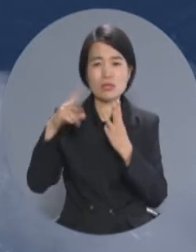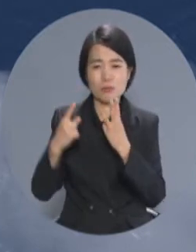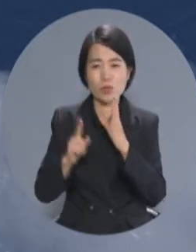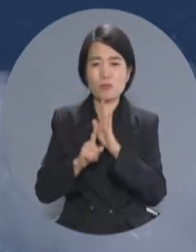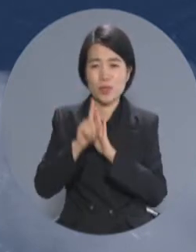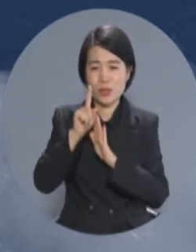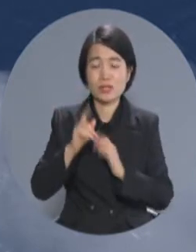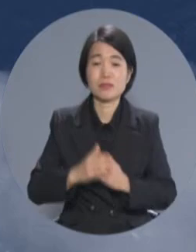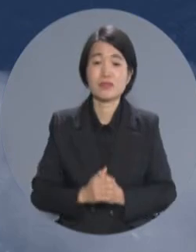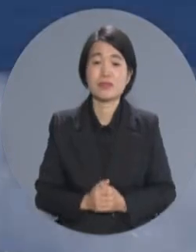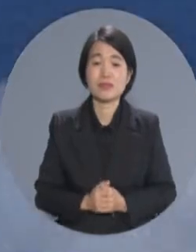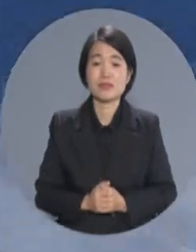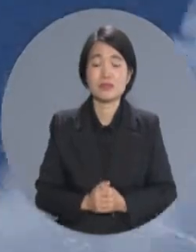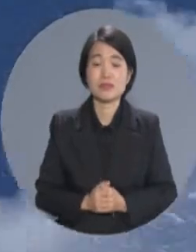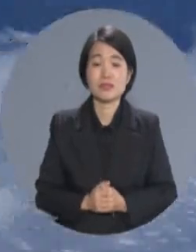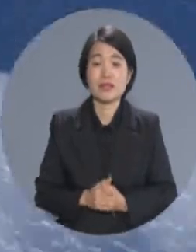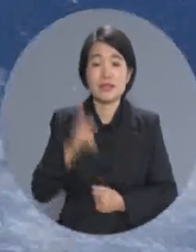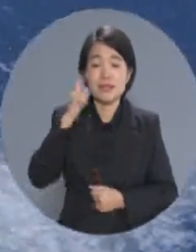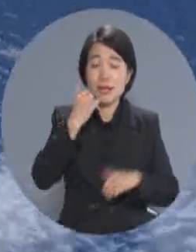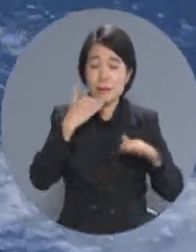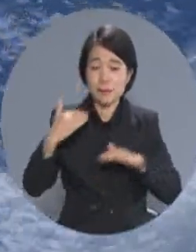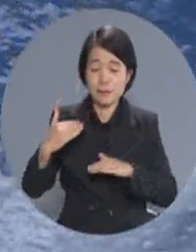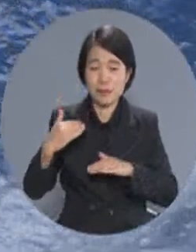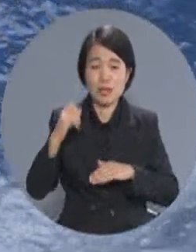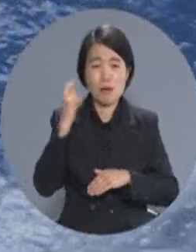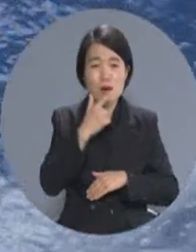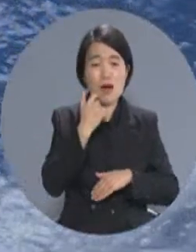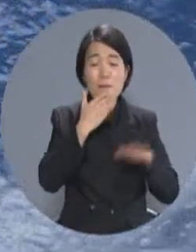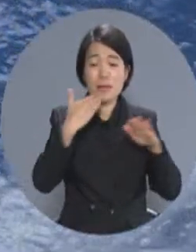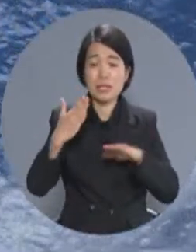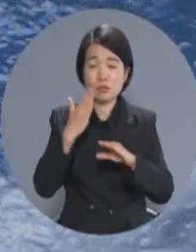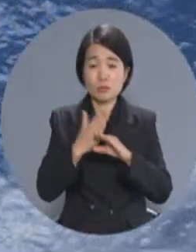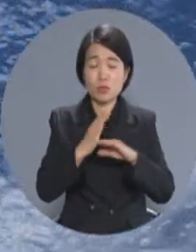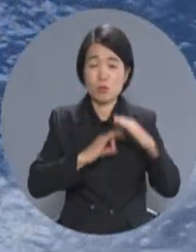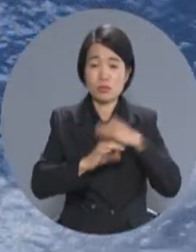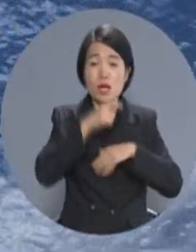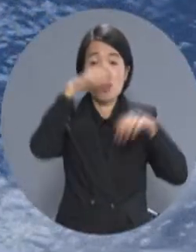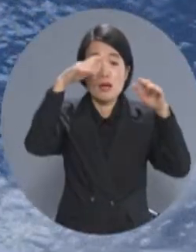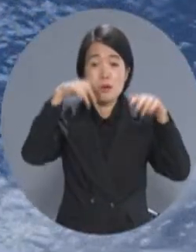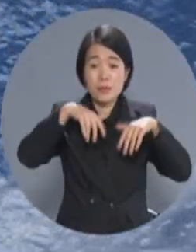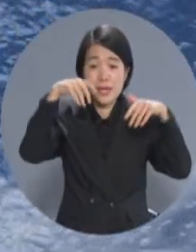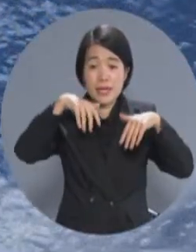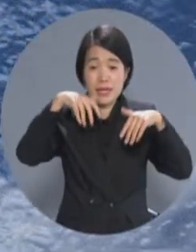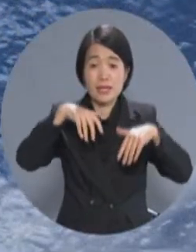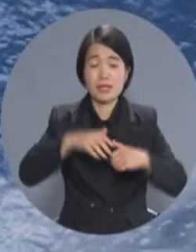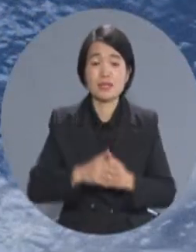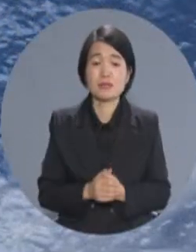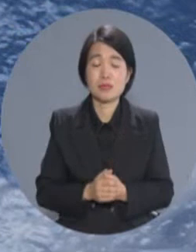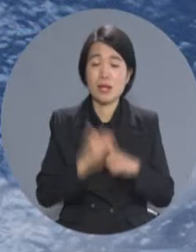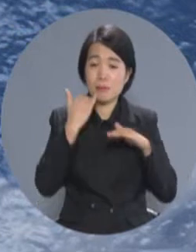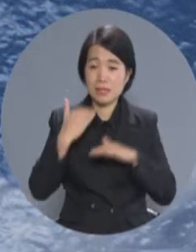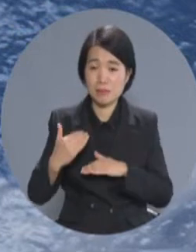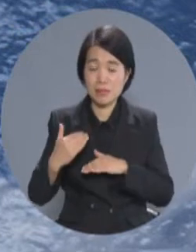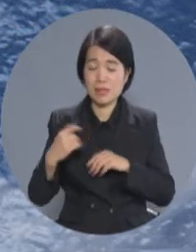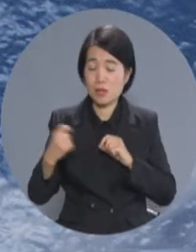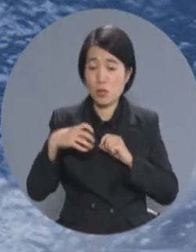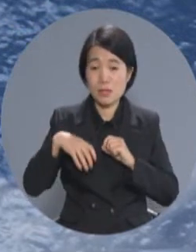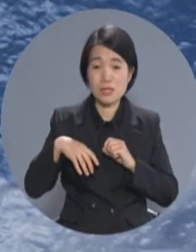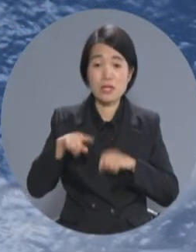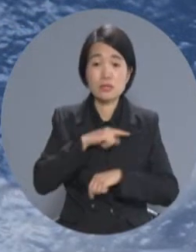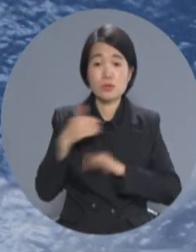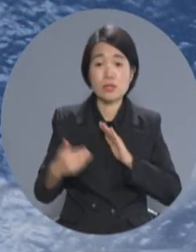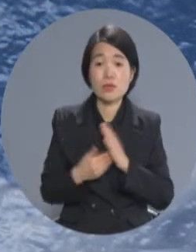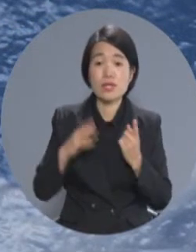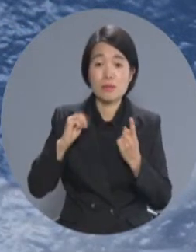오르겠습니다 내일 해상에는 먼 바다를 중심으로 오전 중에 비가 오는 곳도 있겠습니다 바다의 물결은 앞바다에서